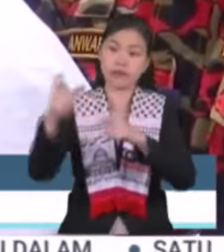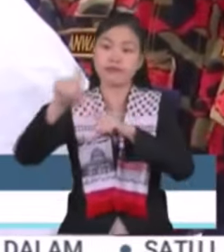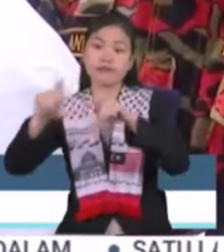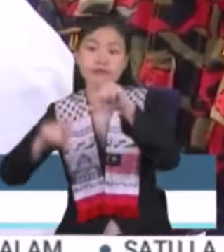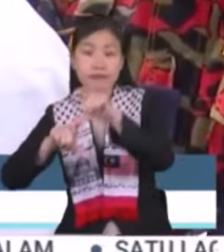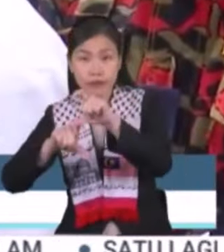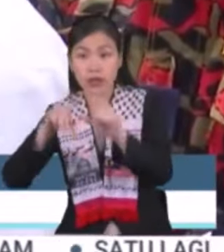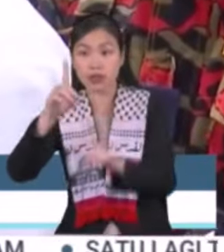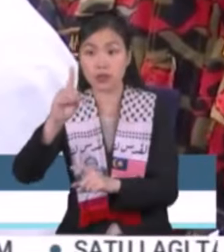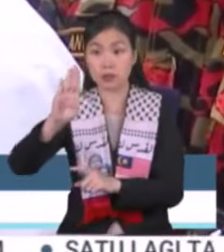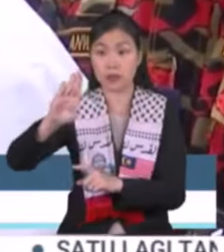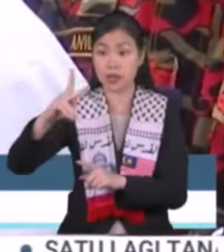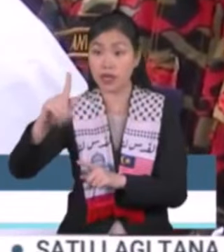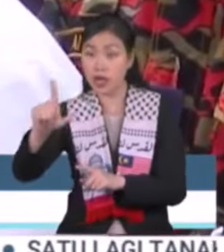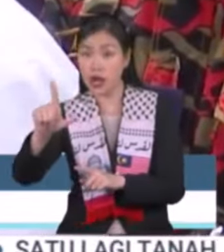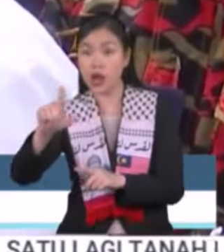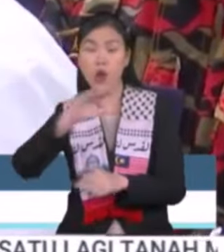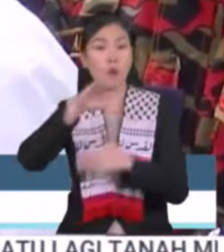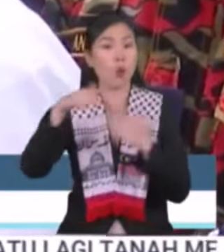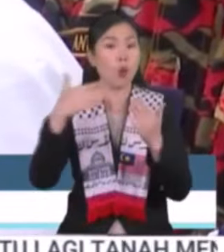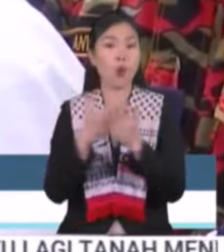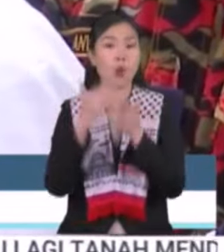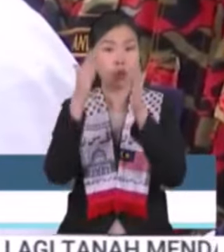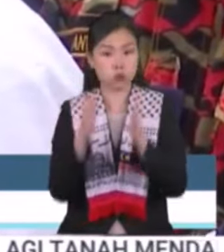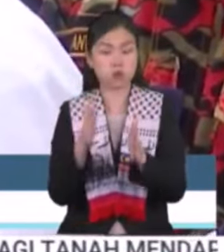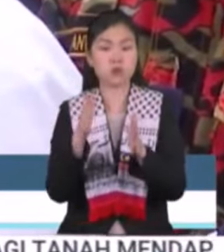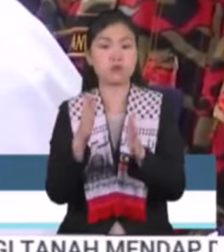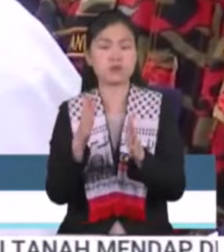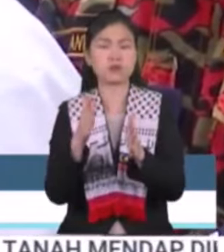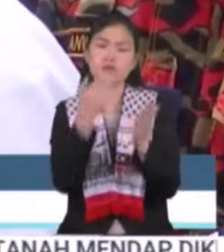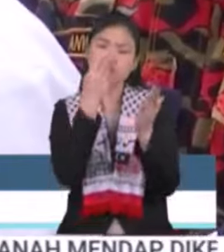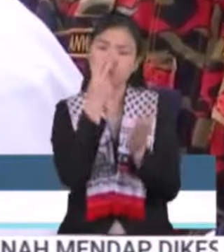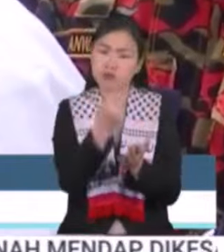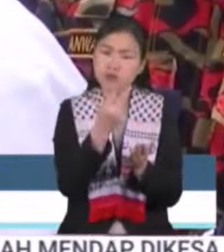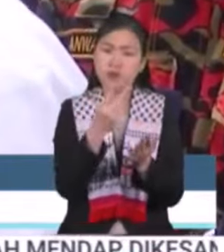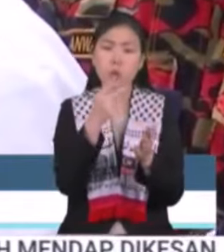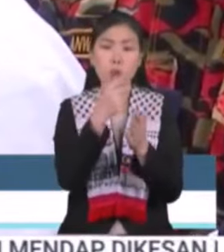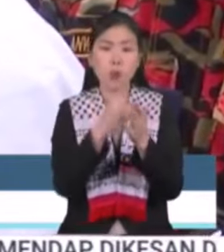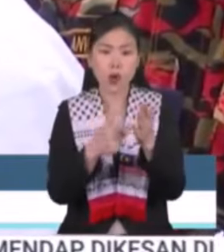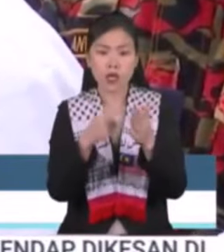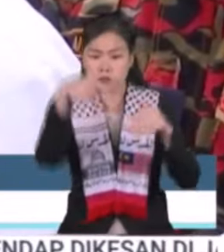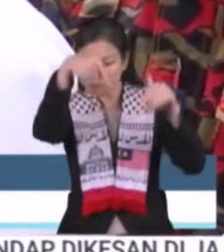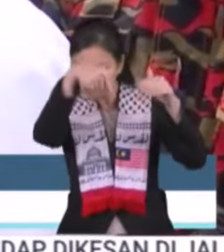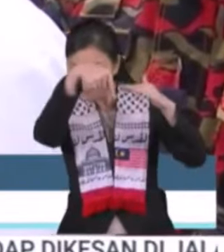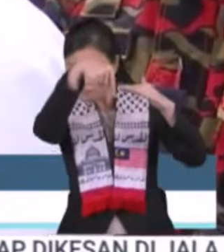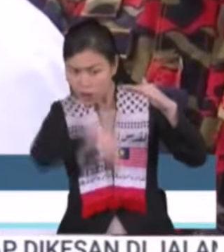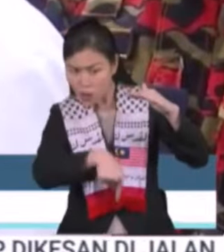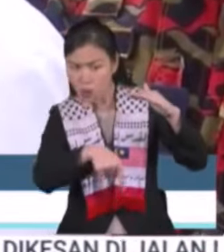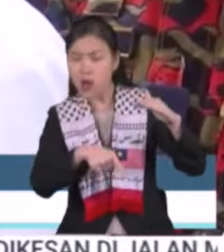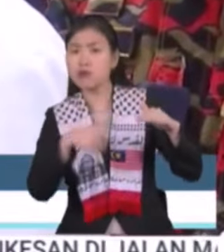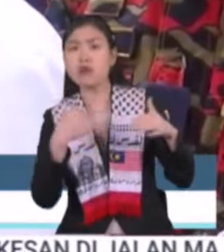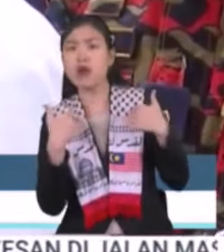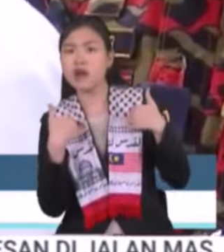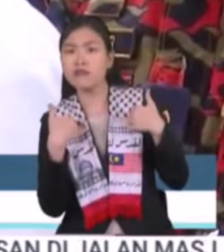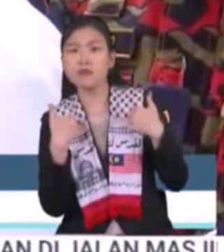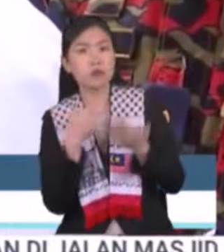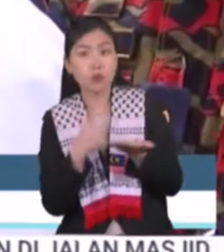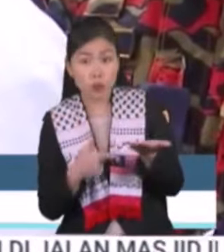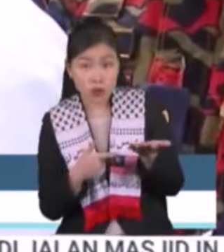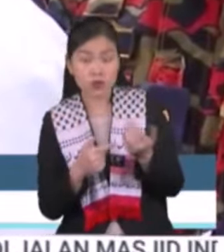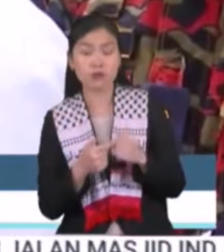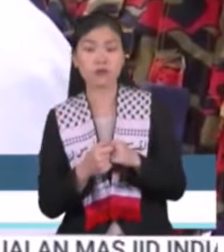DBKL, semua pihak utiliti, untuk kita melihat apa saja utiliti yang ada di bawah tanah ini untuk